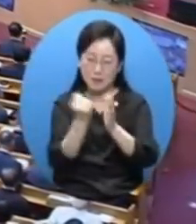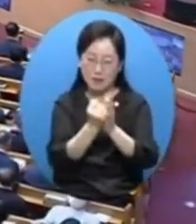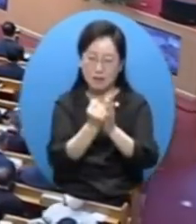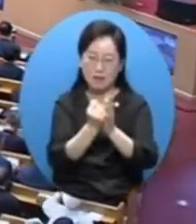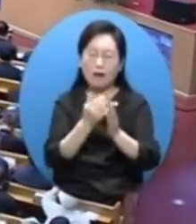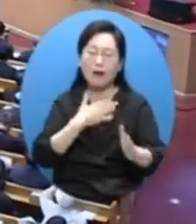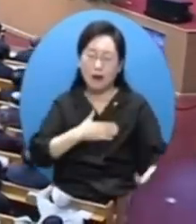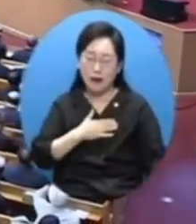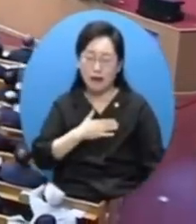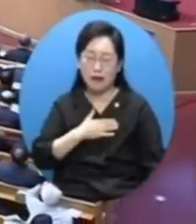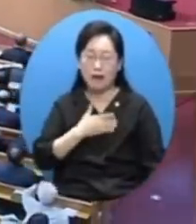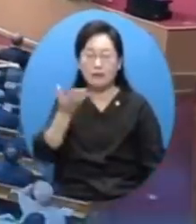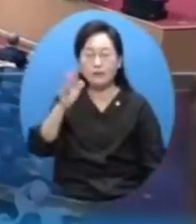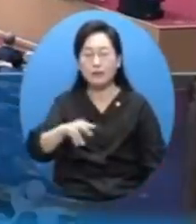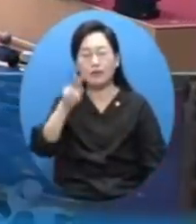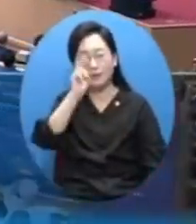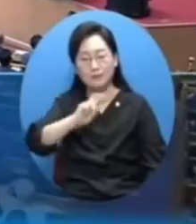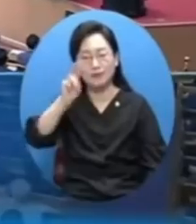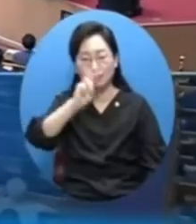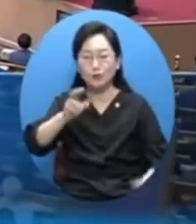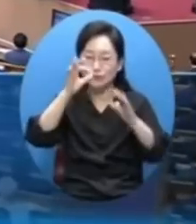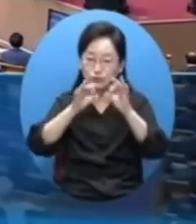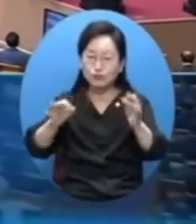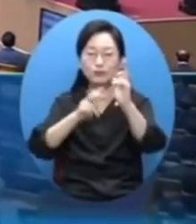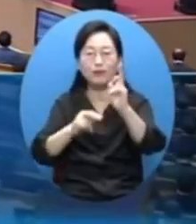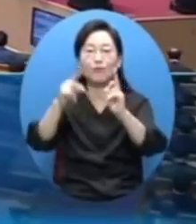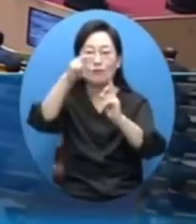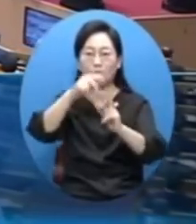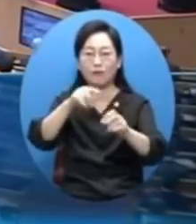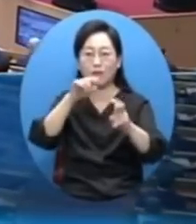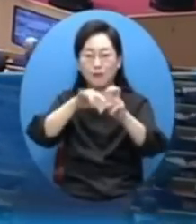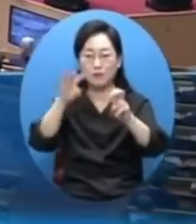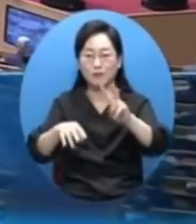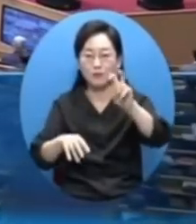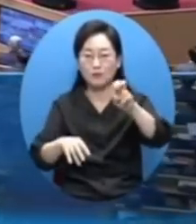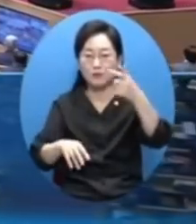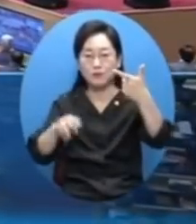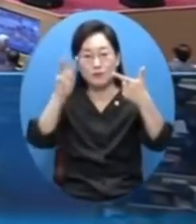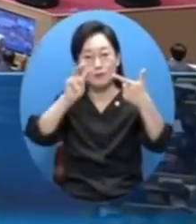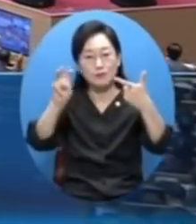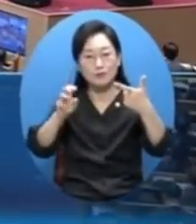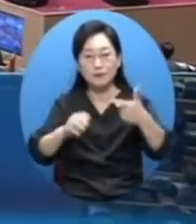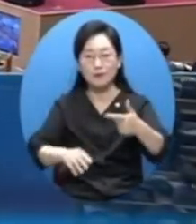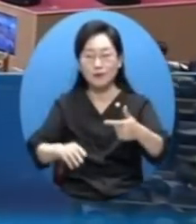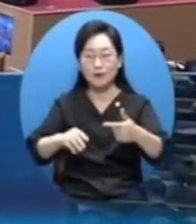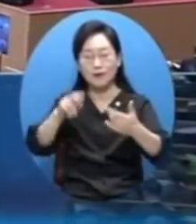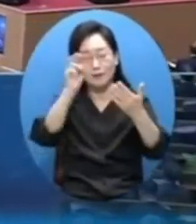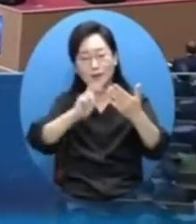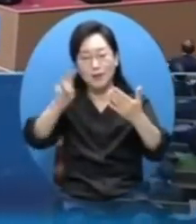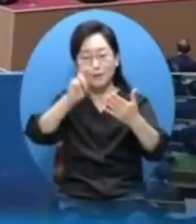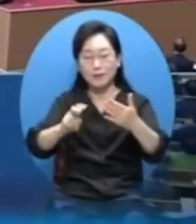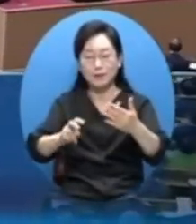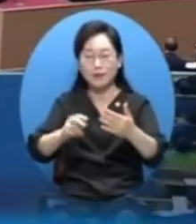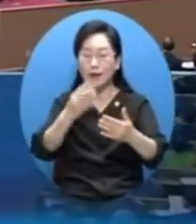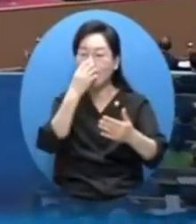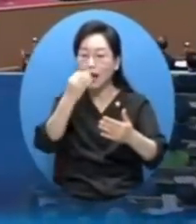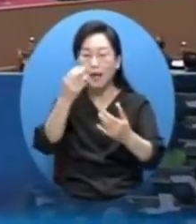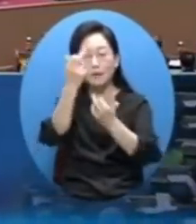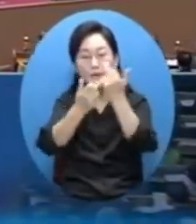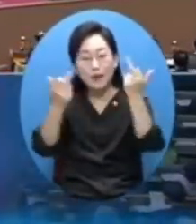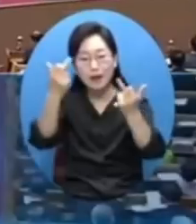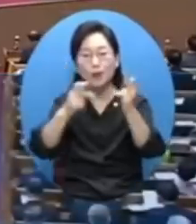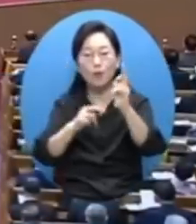찬송하며 올라가셨습니다 마태복음 20장 3절입니다 이에 그들이 찬미하고 감람산으로 나아가니라 바울과